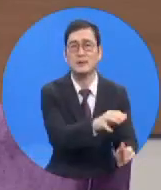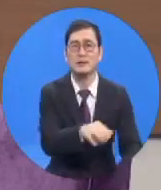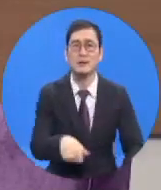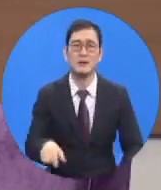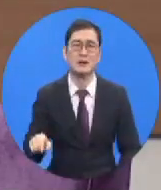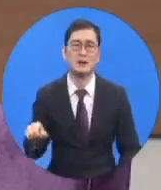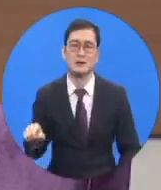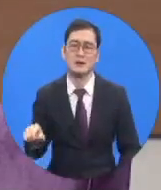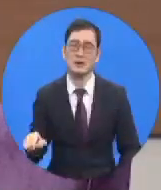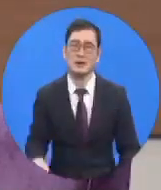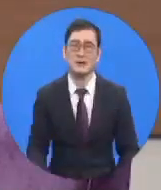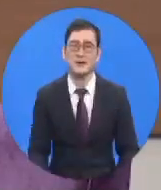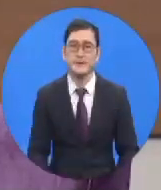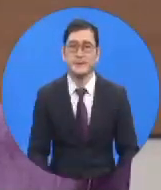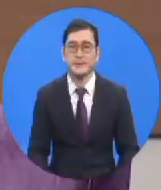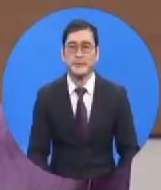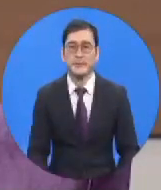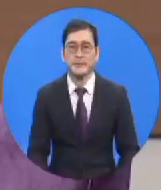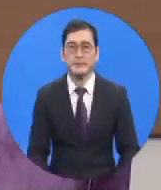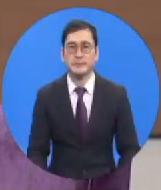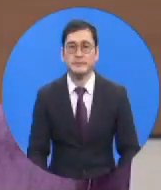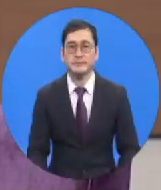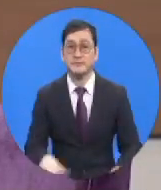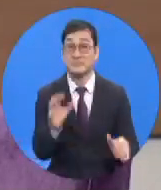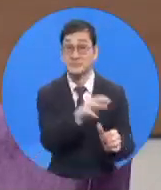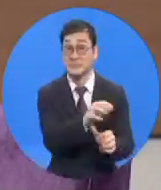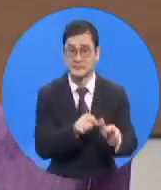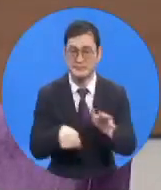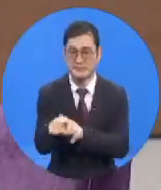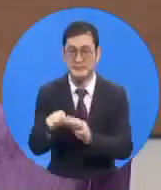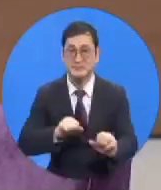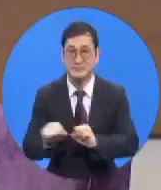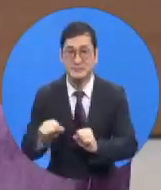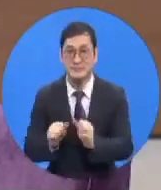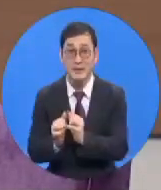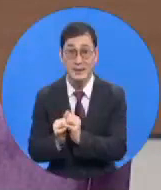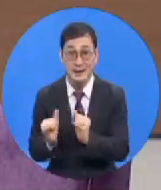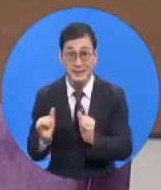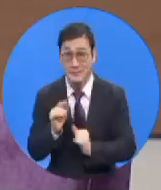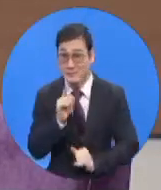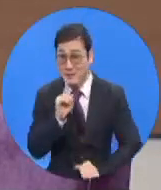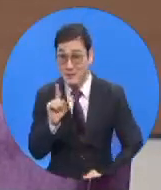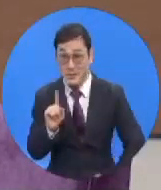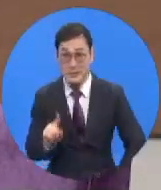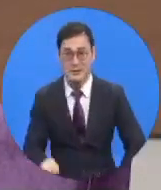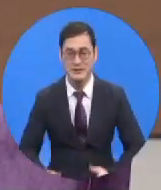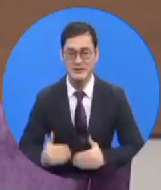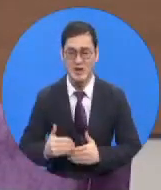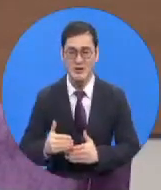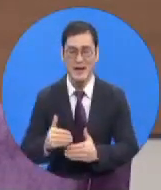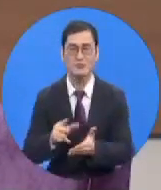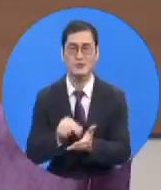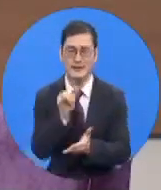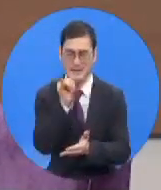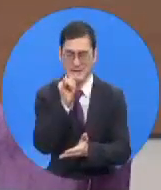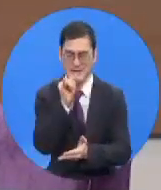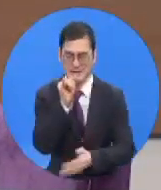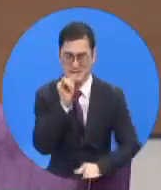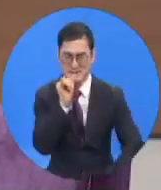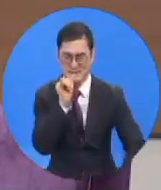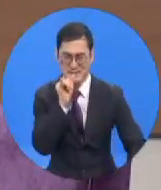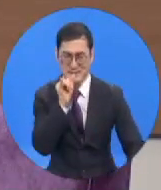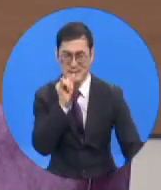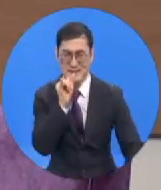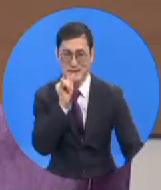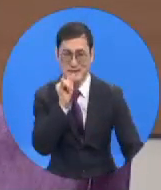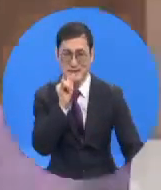금지를 쪽에 앞장섰던 사람들이 약간 비공식적으로 말하는 게 절차적인 문제점이 있는데, 그 당시에 그 출국을